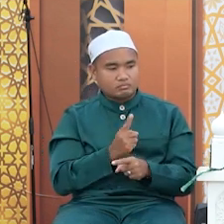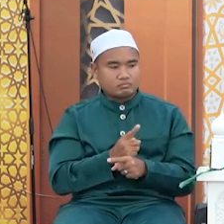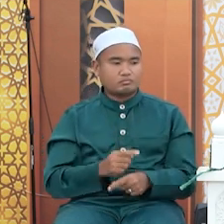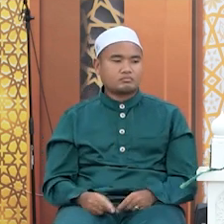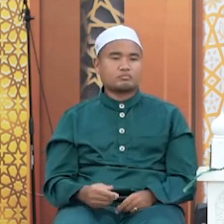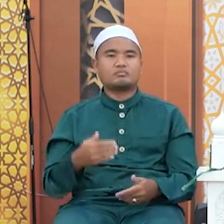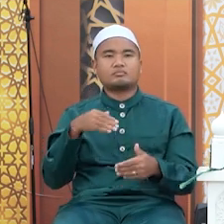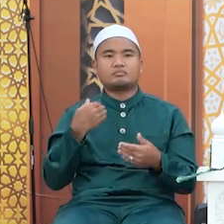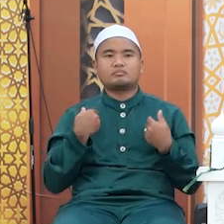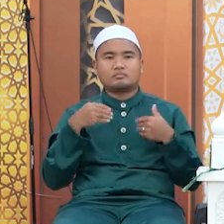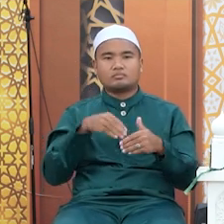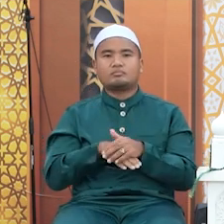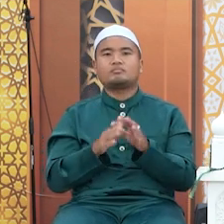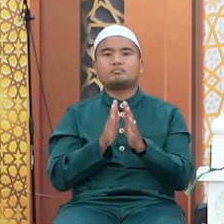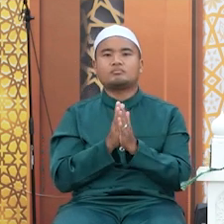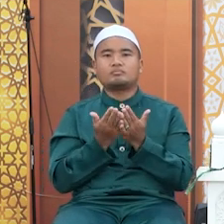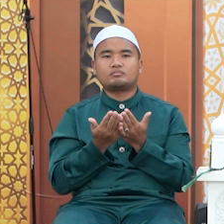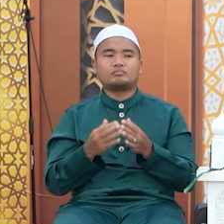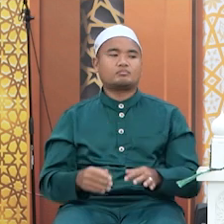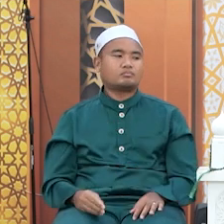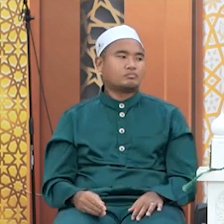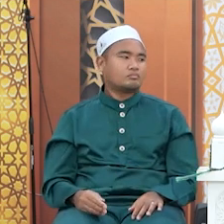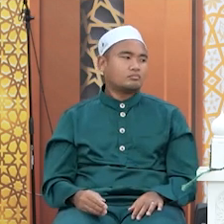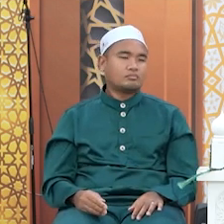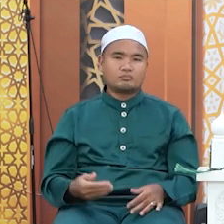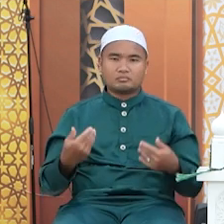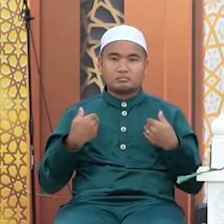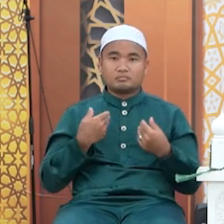sunat. Yang terbaru hari ni baru sampai ke tangan kami,